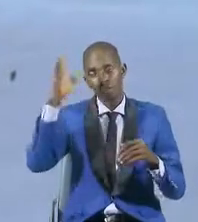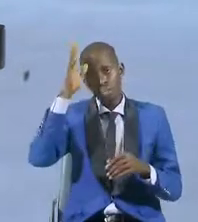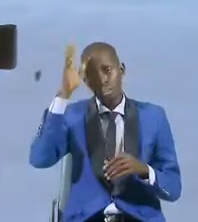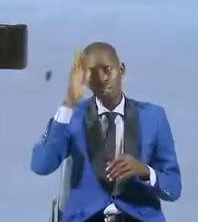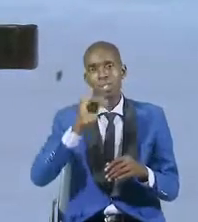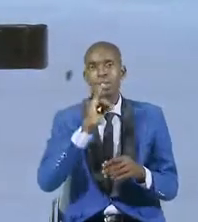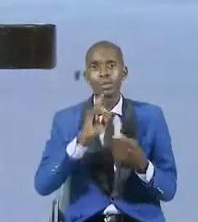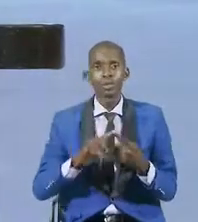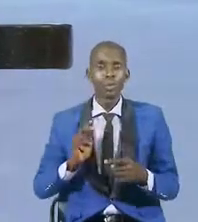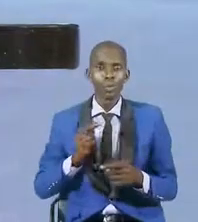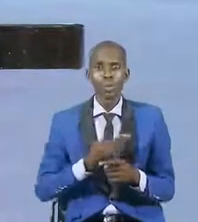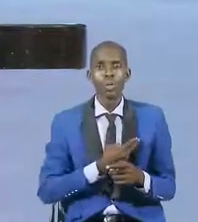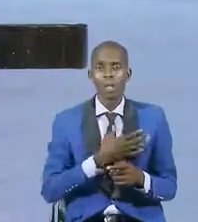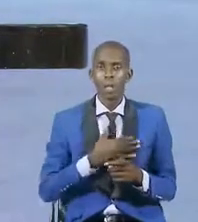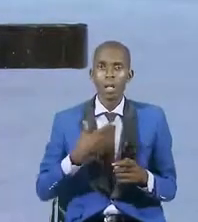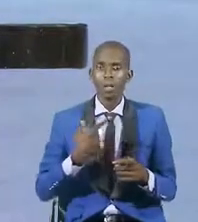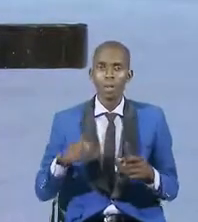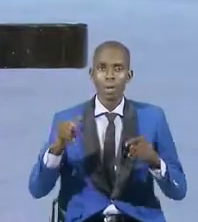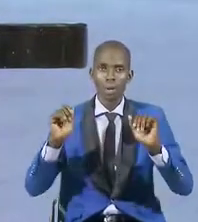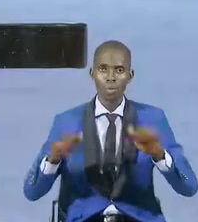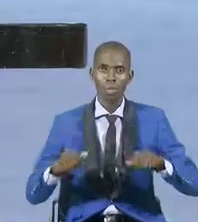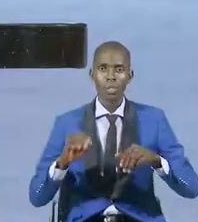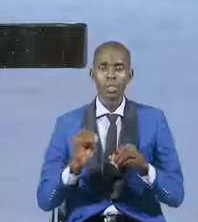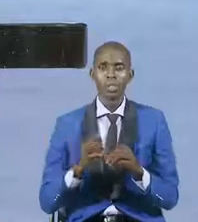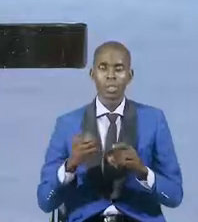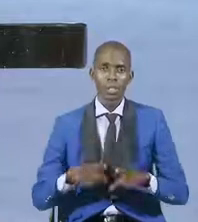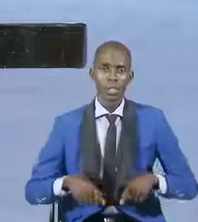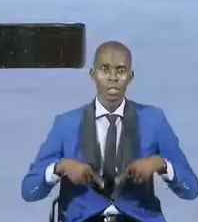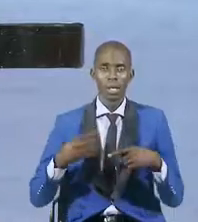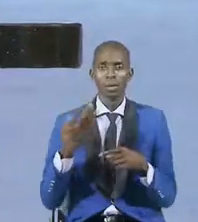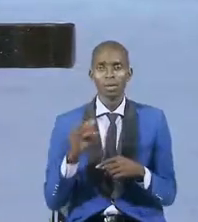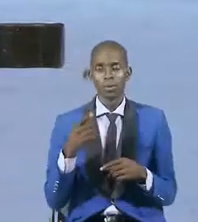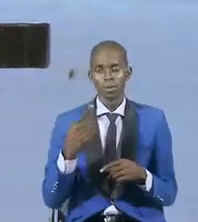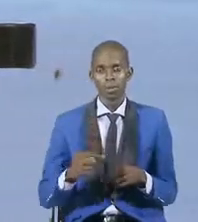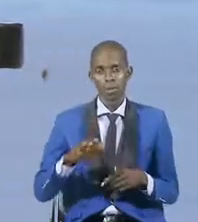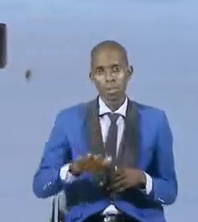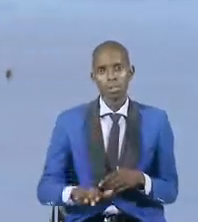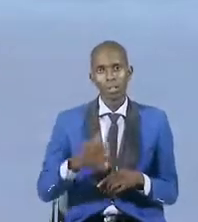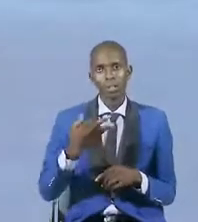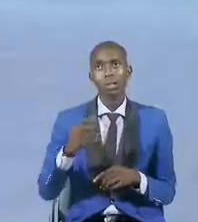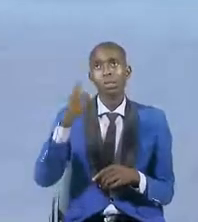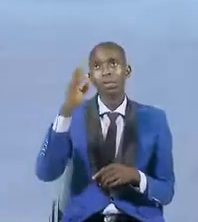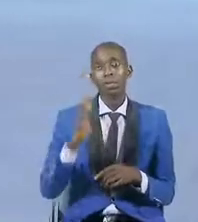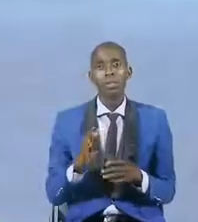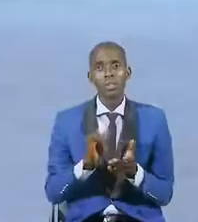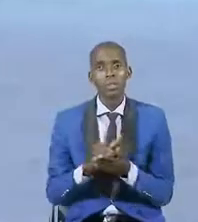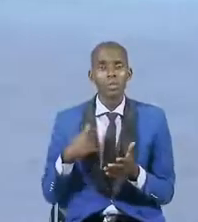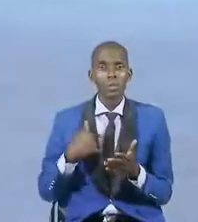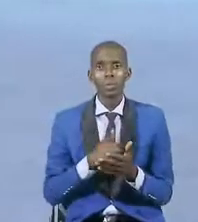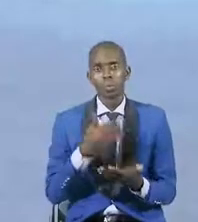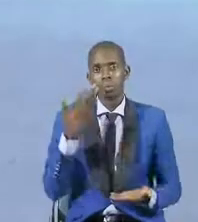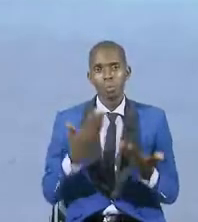Père est pour nous, et la possibilité dans la vie d'un enfant de Dieu